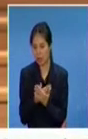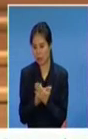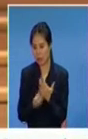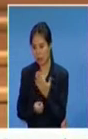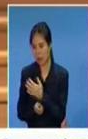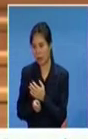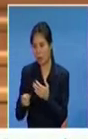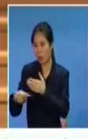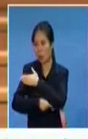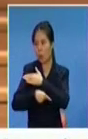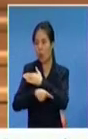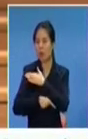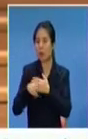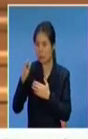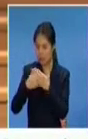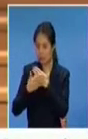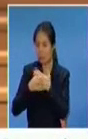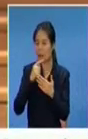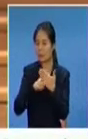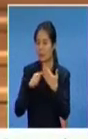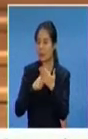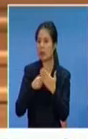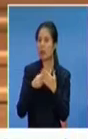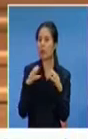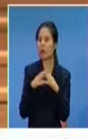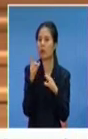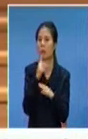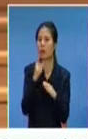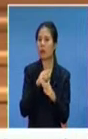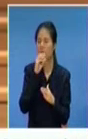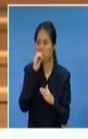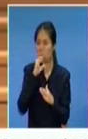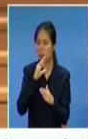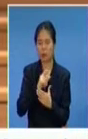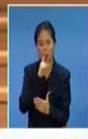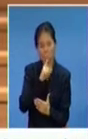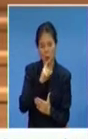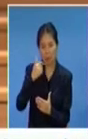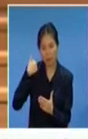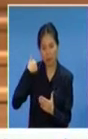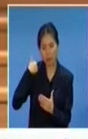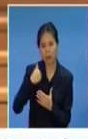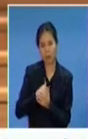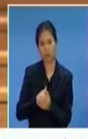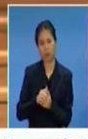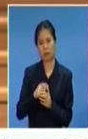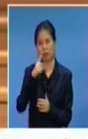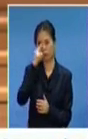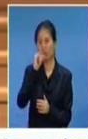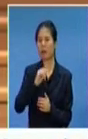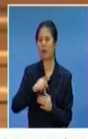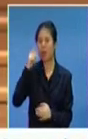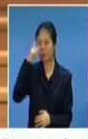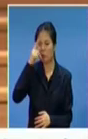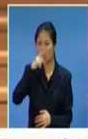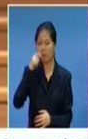ากเราพยายามมาอธิบายยังไงเขาก็ไม่เข้าใจเพราะเขาไม่เคยรู้เรื่องมาก่อนว่าวัฒนธรรมเข